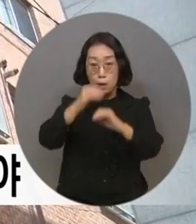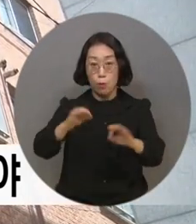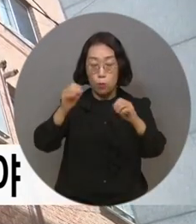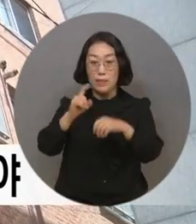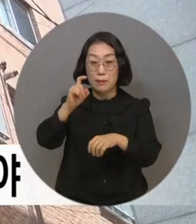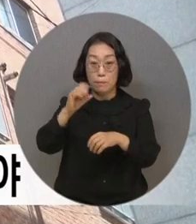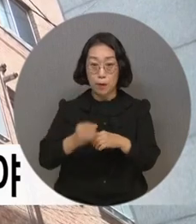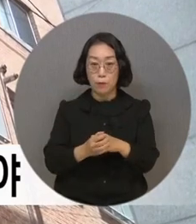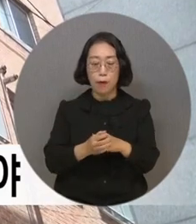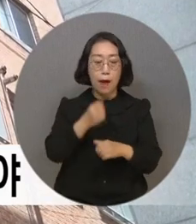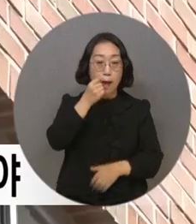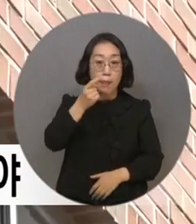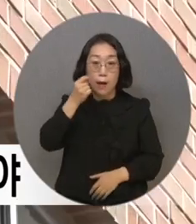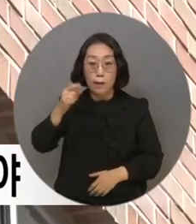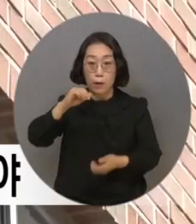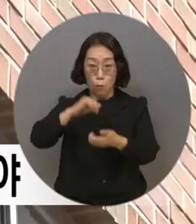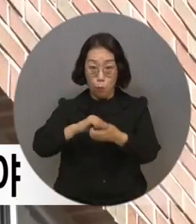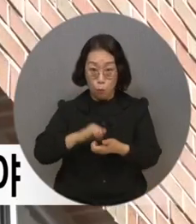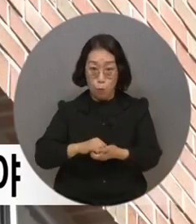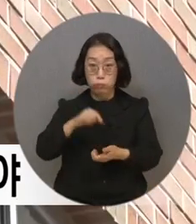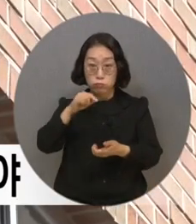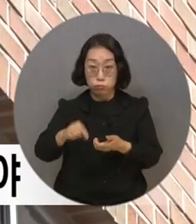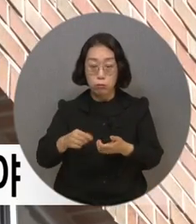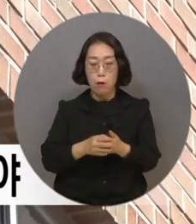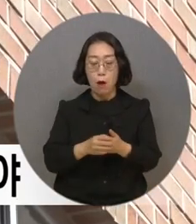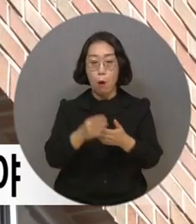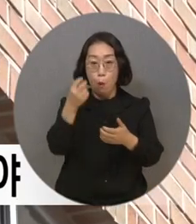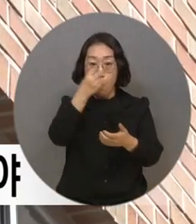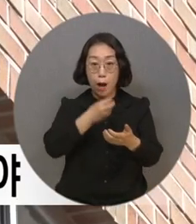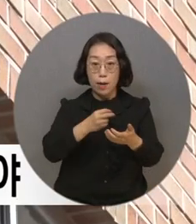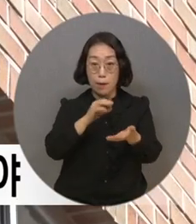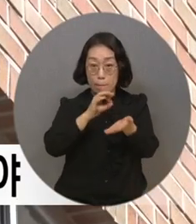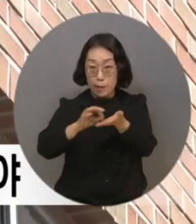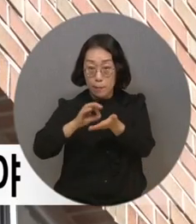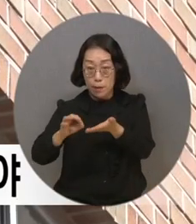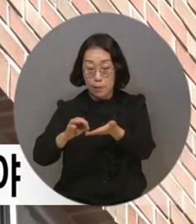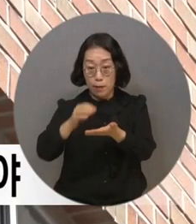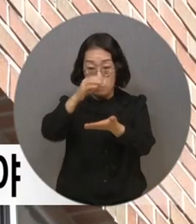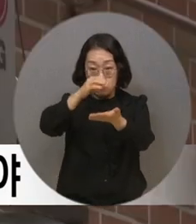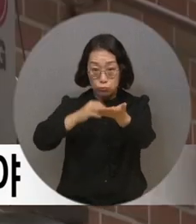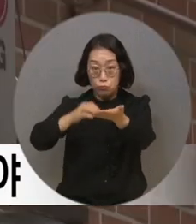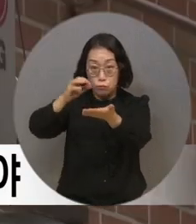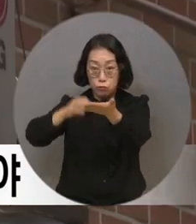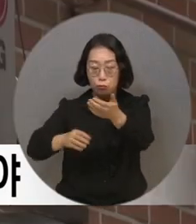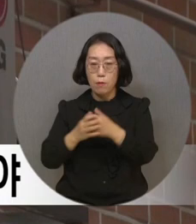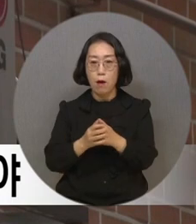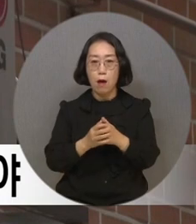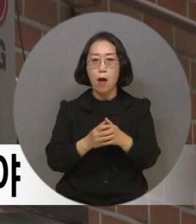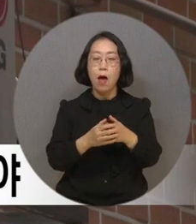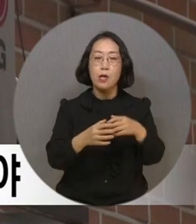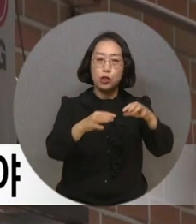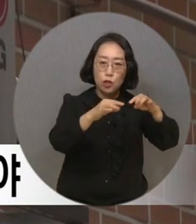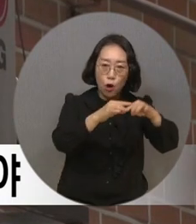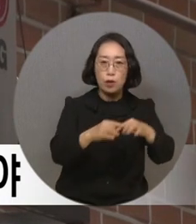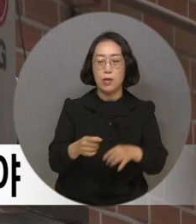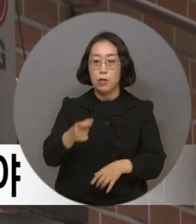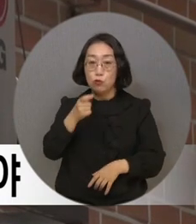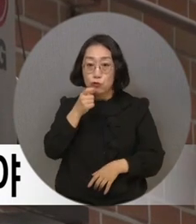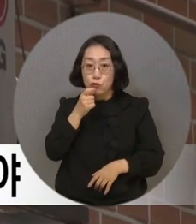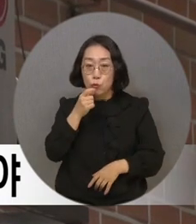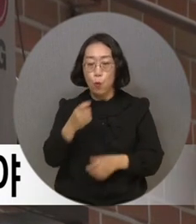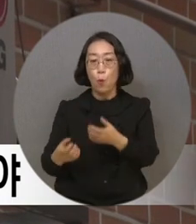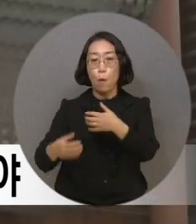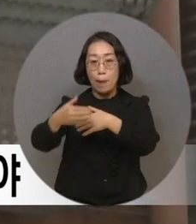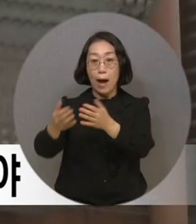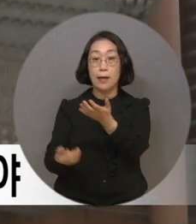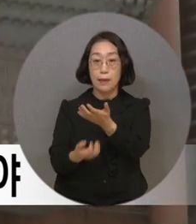원 이상의 정액관리비가 부과되는 경우 일반관리비와 전기, 수도료, 난방비 등 사용료, 기타 관리비로 구분해